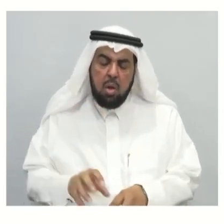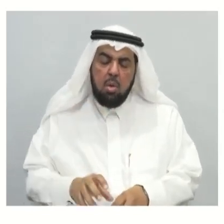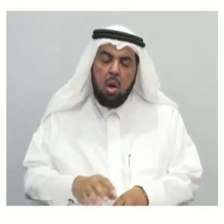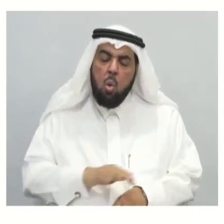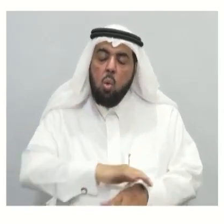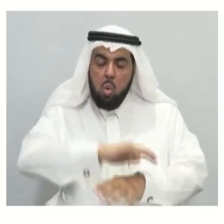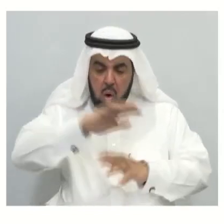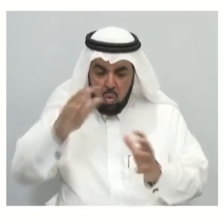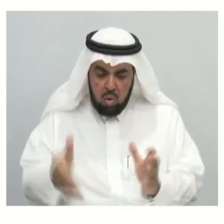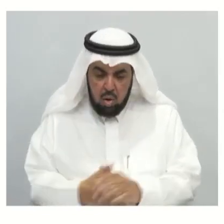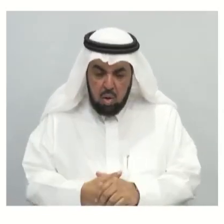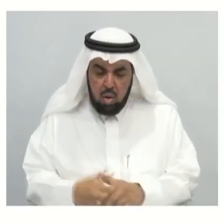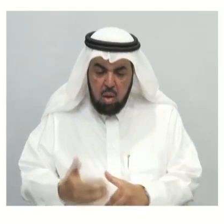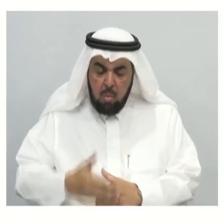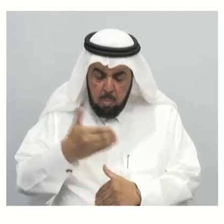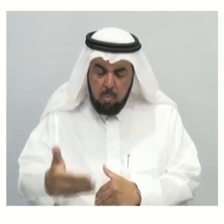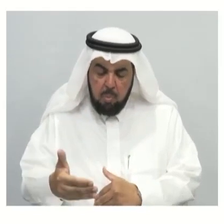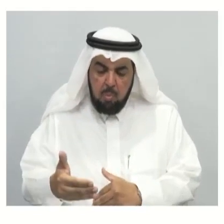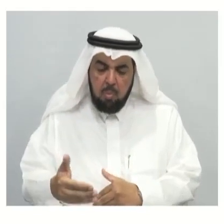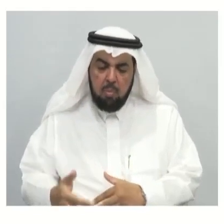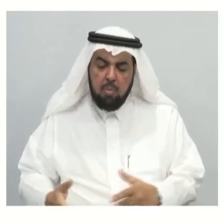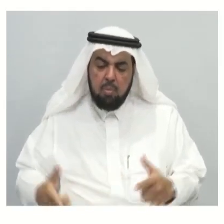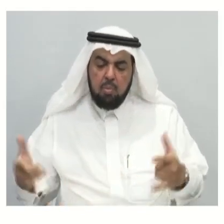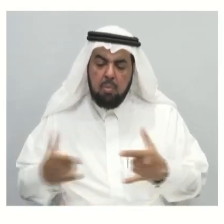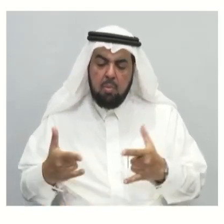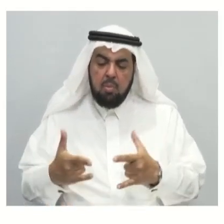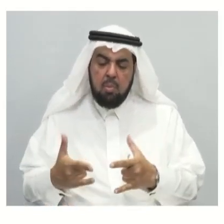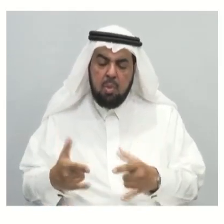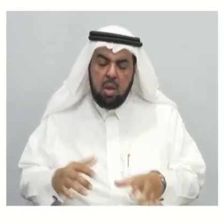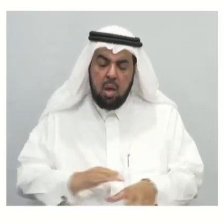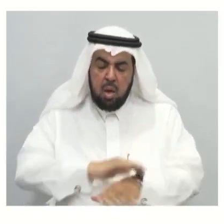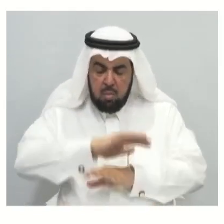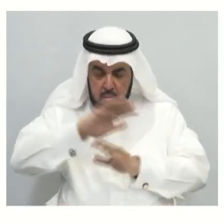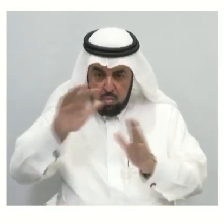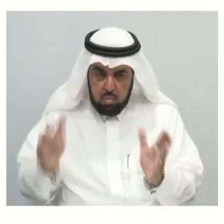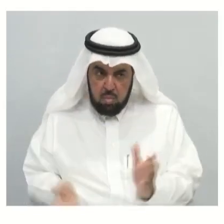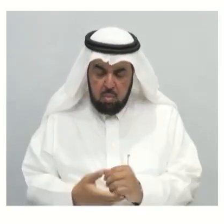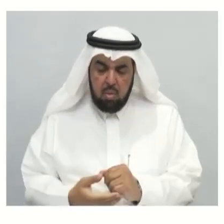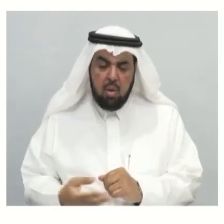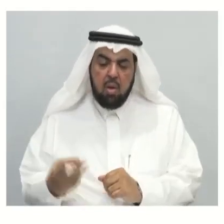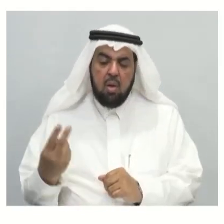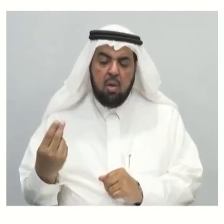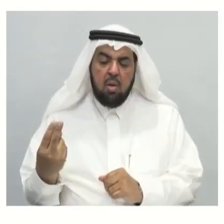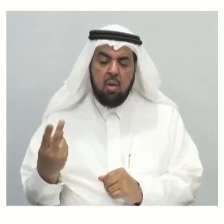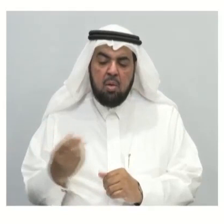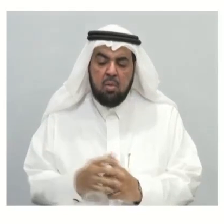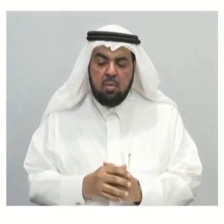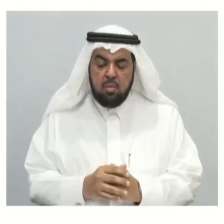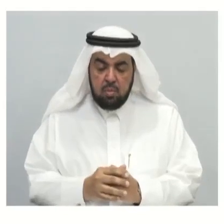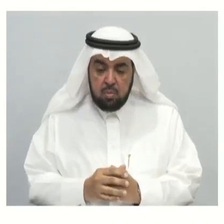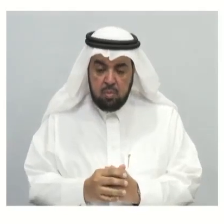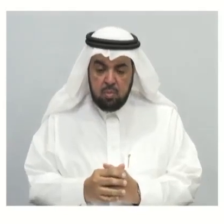واقليميه ودوليه متى احسنتم بعد الحرب العالميه